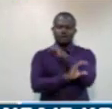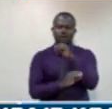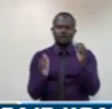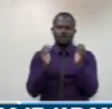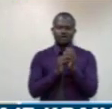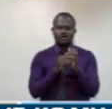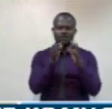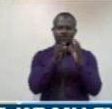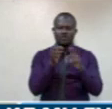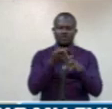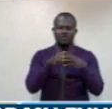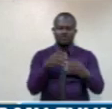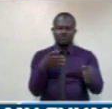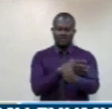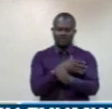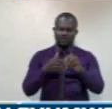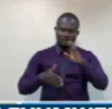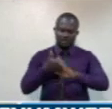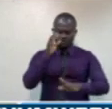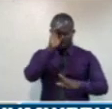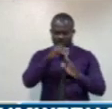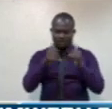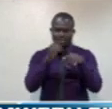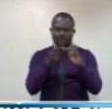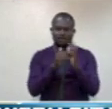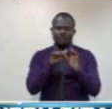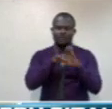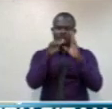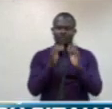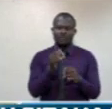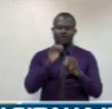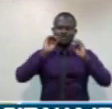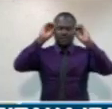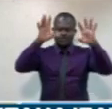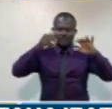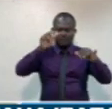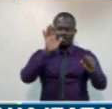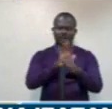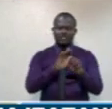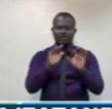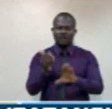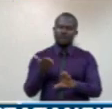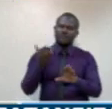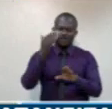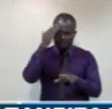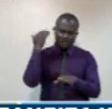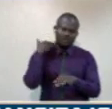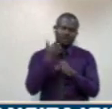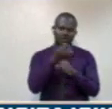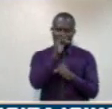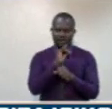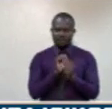asobanura aho bakuye imbaraga zo guhita bashaka gukina, kandi abanyamuryango wa volleyball aribo benshi bahitanywe na genocide yakorewe